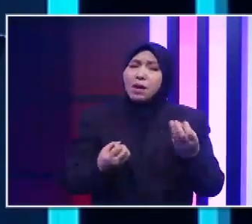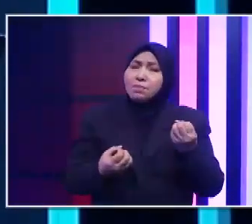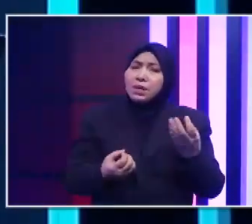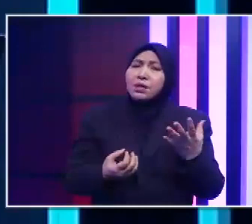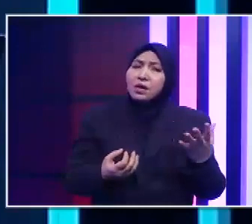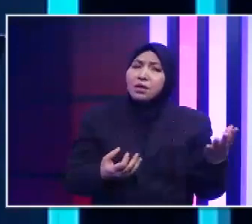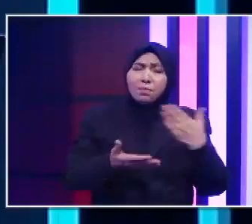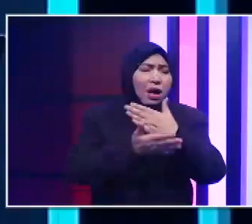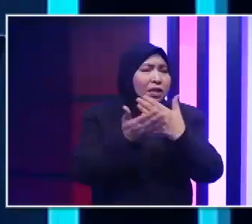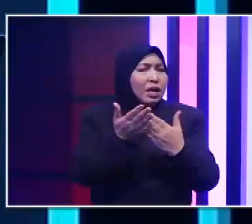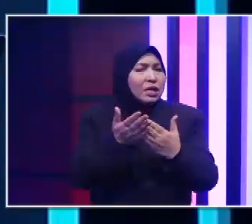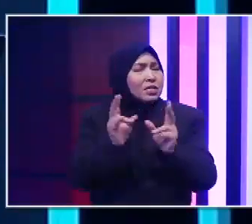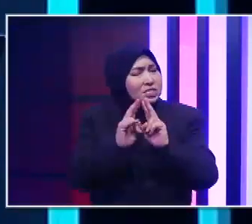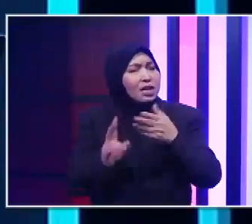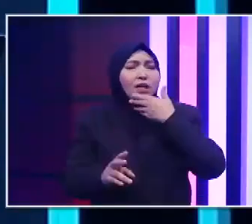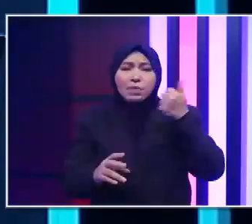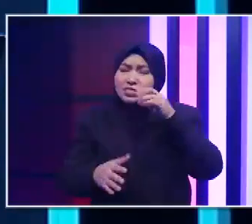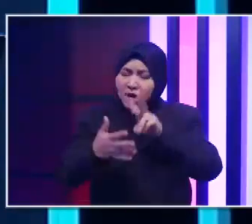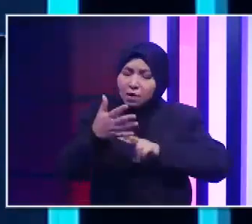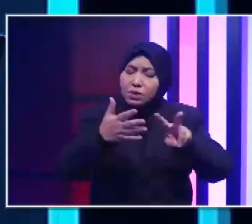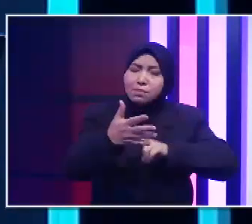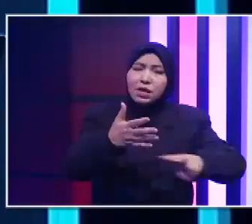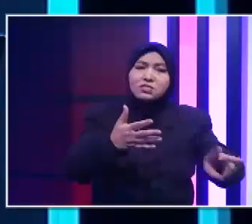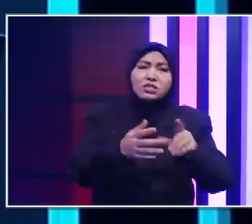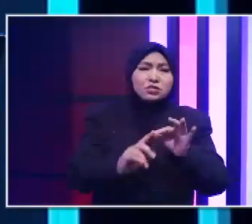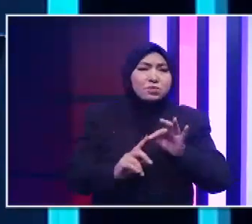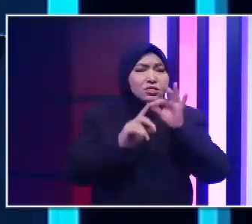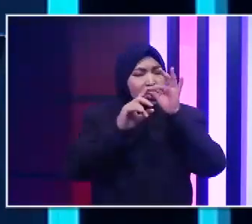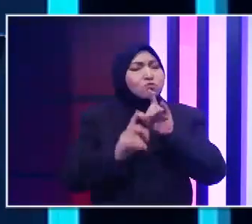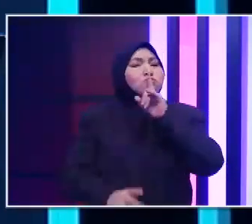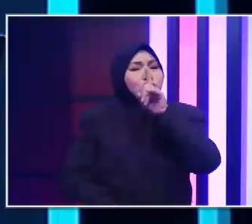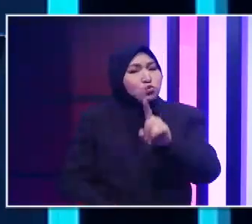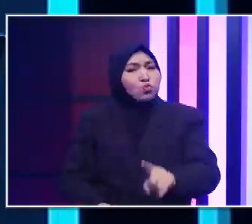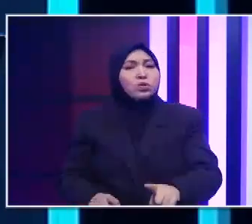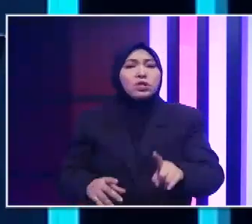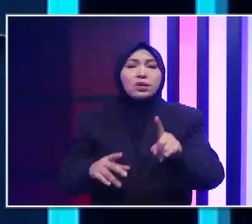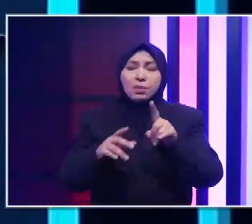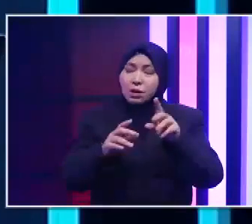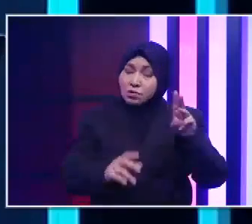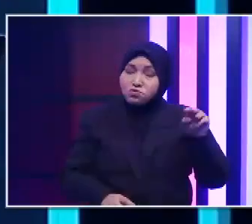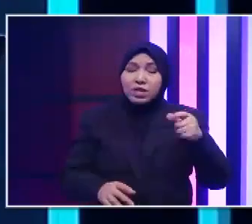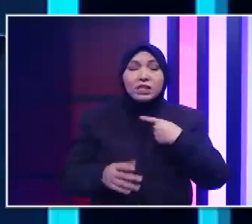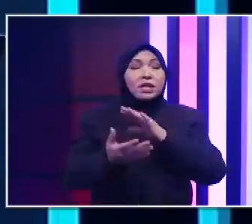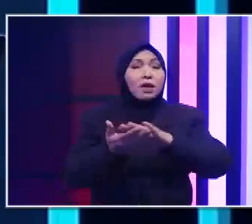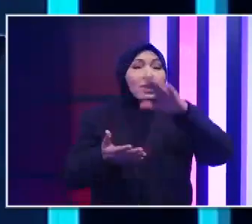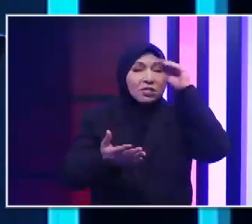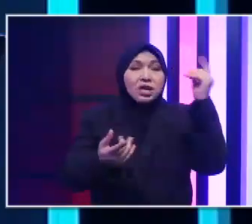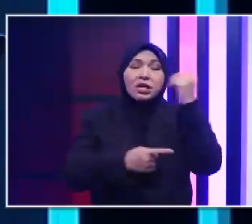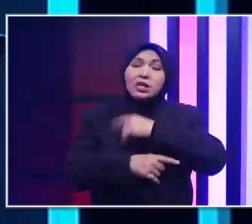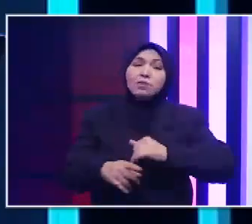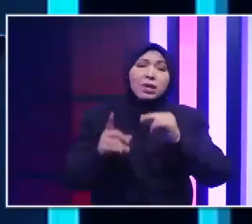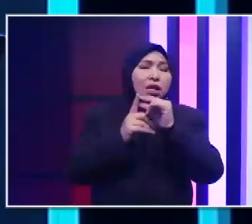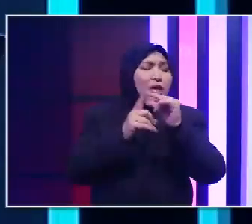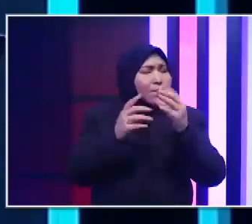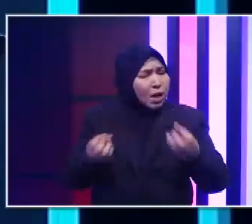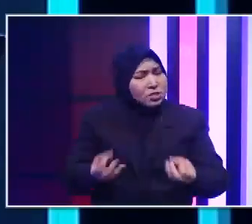tepat yang yang sangat menarik ya kalau di wajah ah sama sekali sudah pasti rela buku surat yang kita kewajah ini ada pekataan